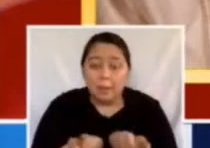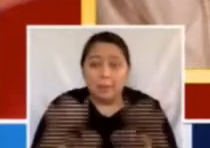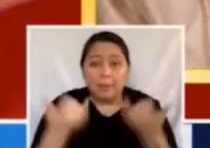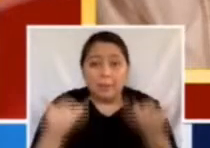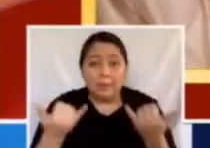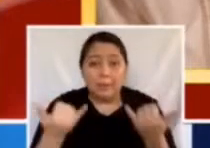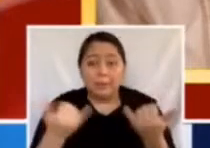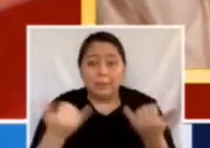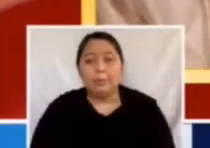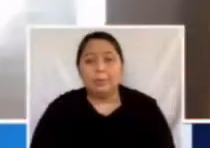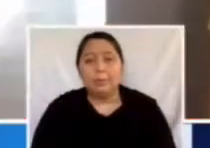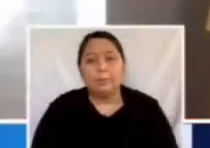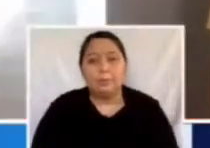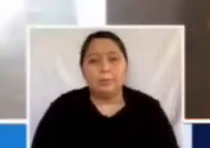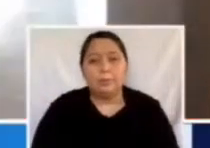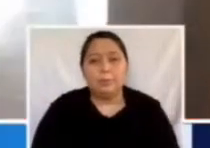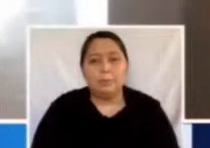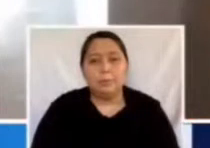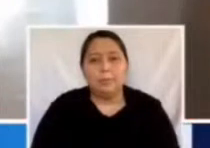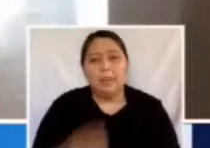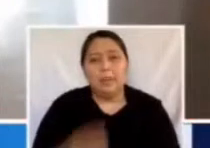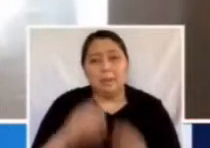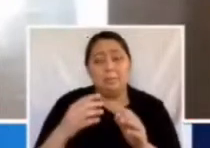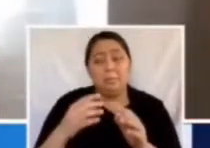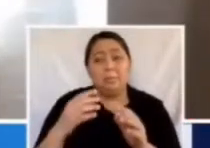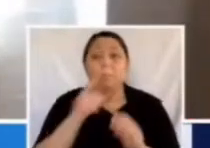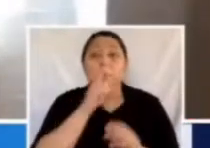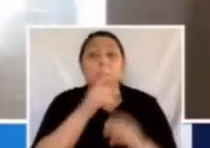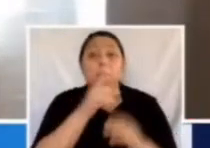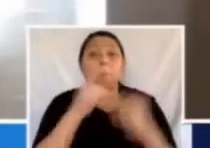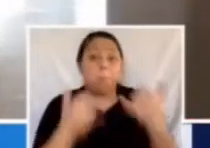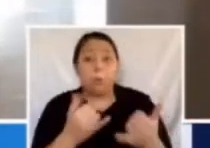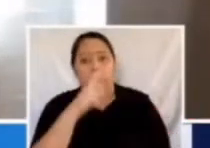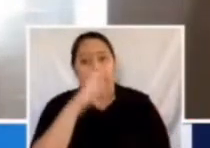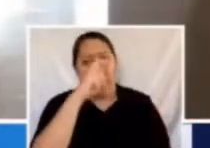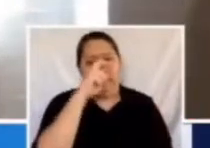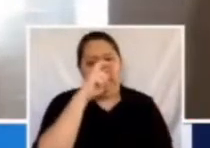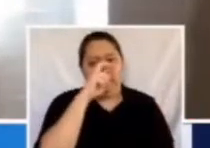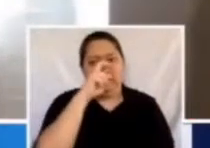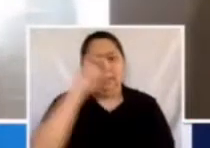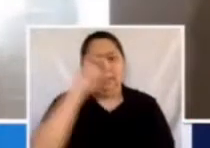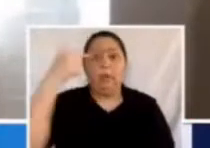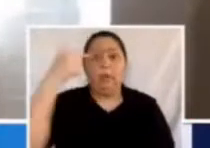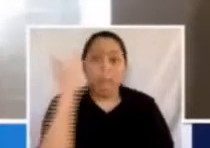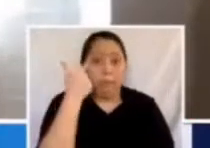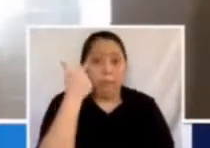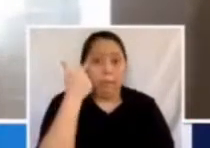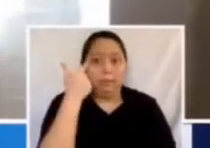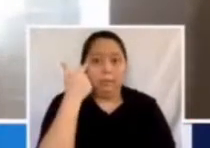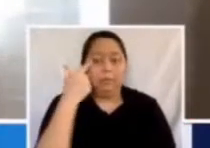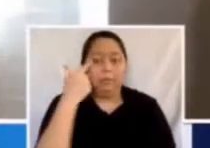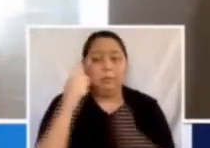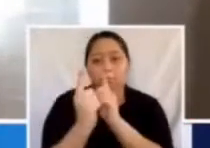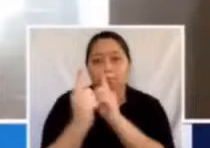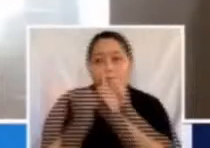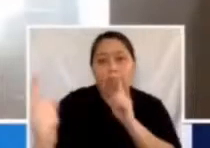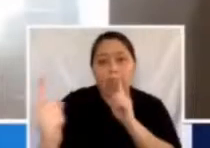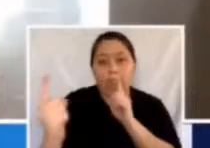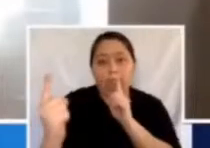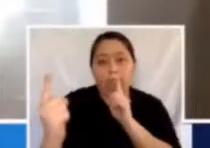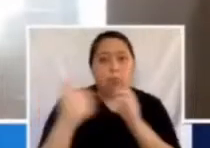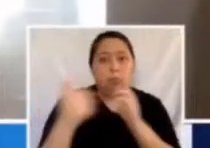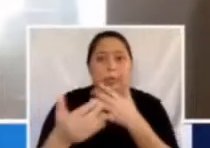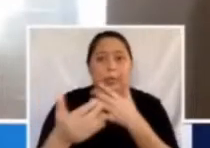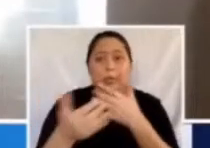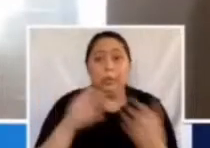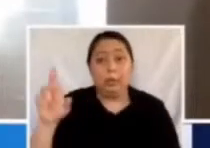Opo, Ambassador, sa pangunguna po ng Supreme Committee for Crisis Management ng State of Qatar, may mga ilang kumpanya